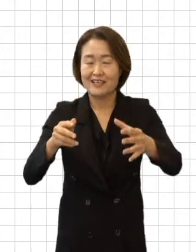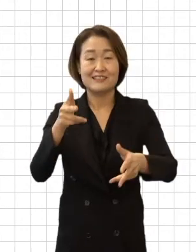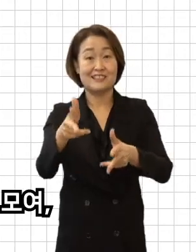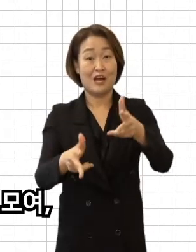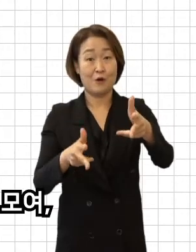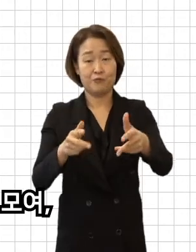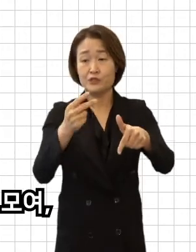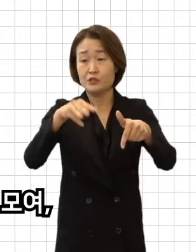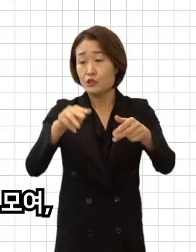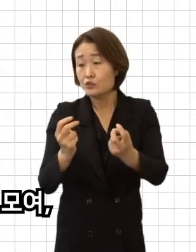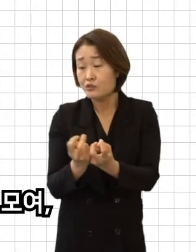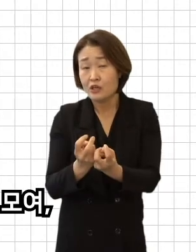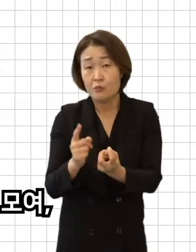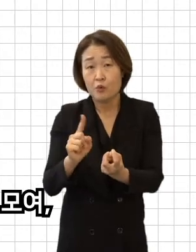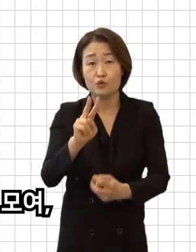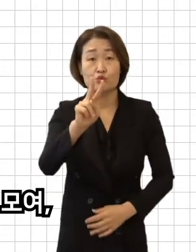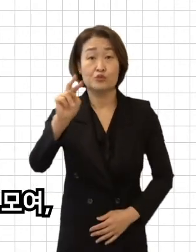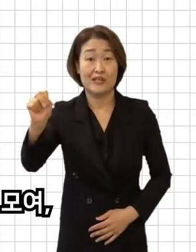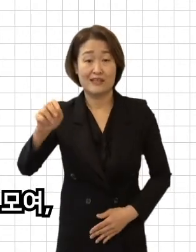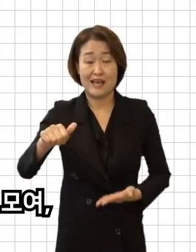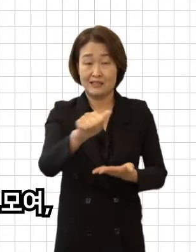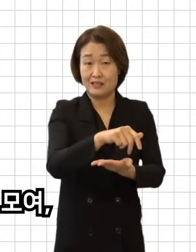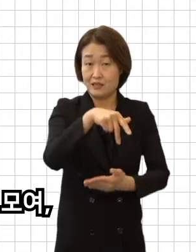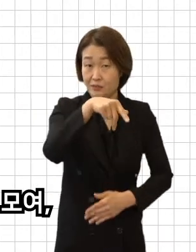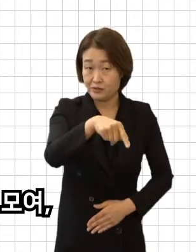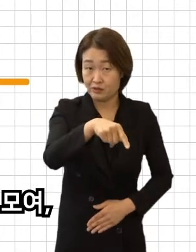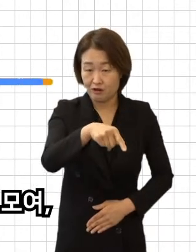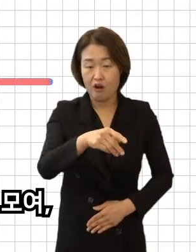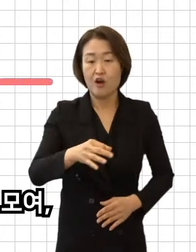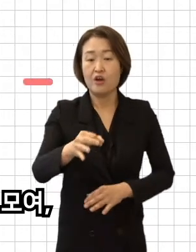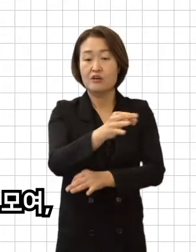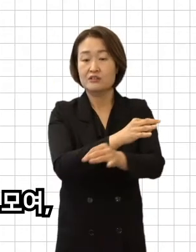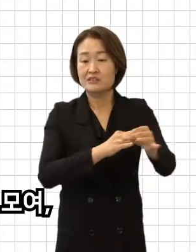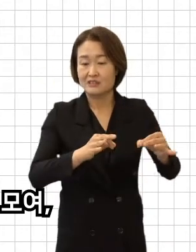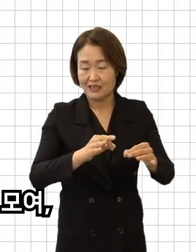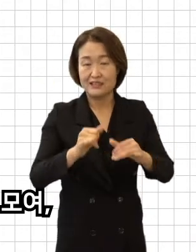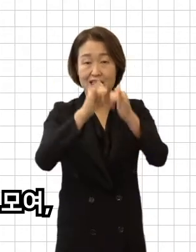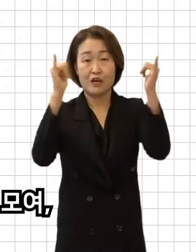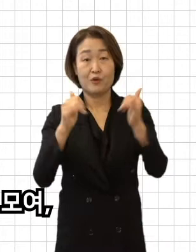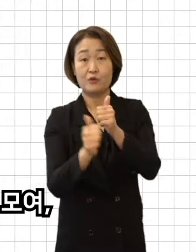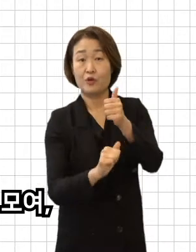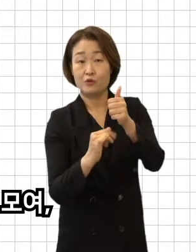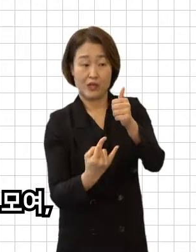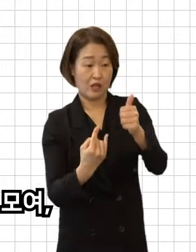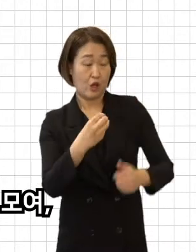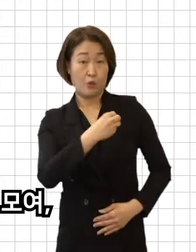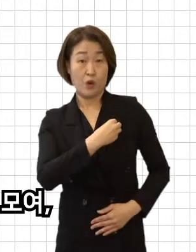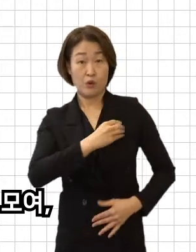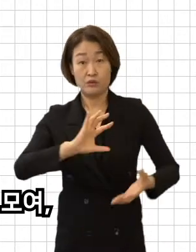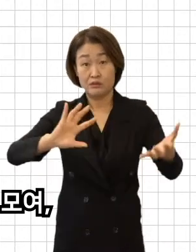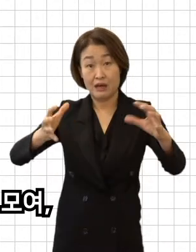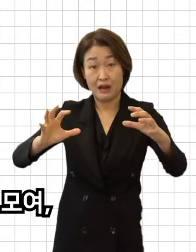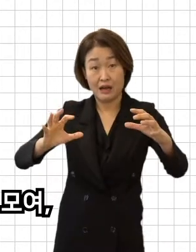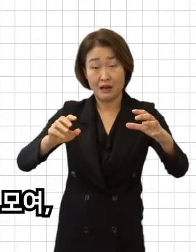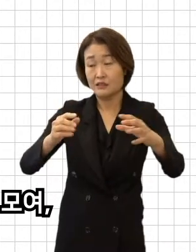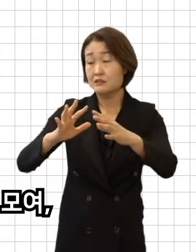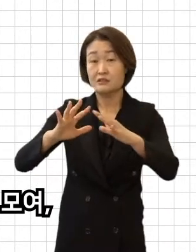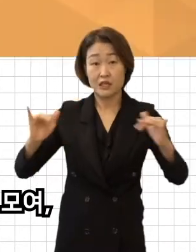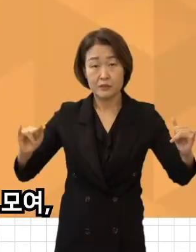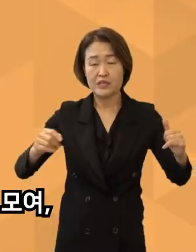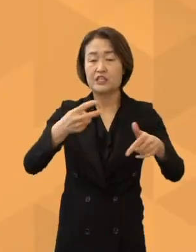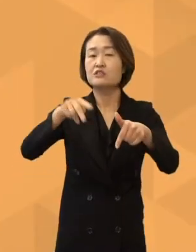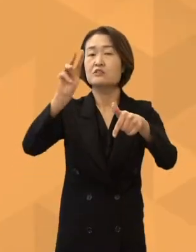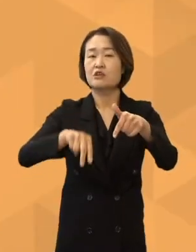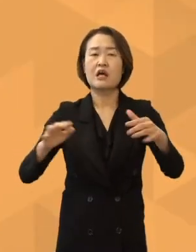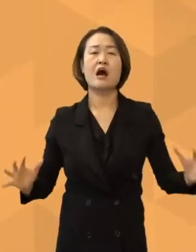사업입니다. 인천전략이란 UN 아시아 태평양 경제사회위원회인 UN 에스캅의 회원국들이 한국